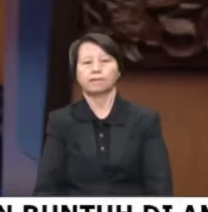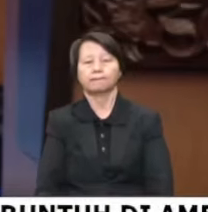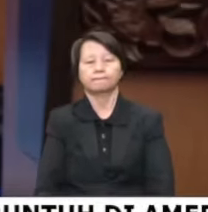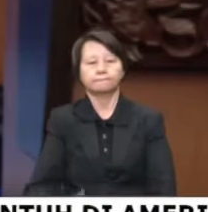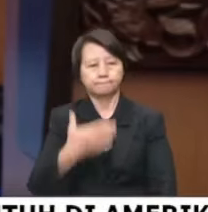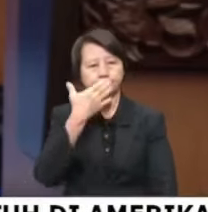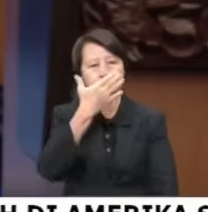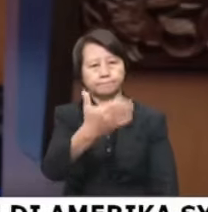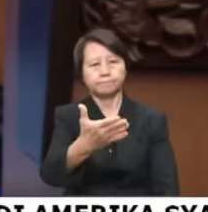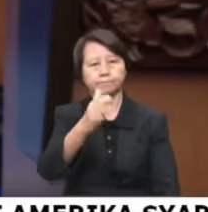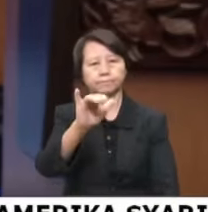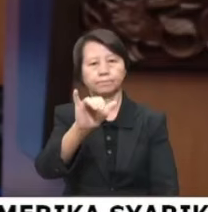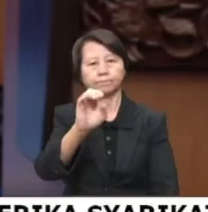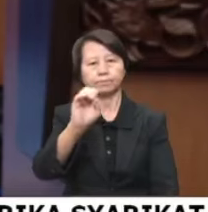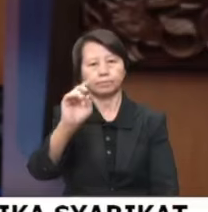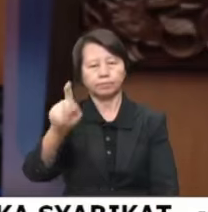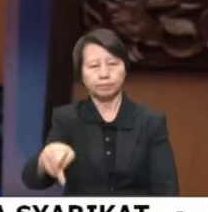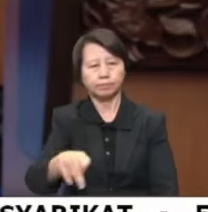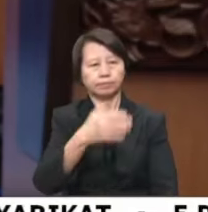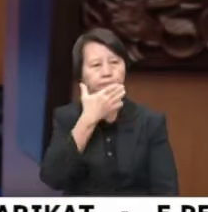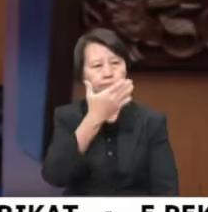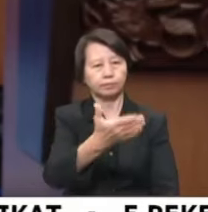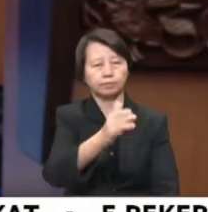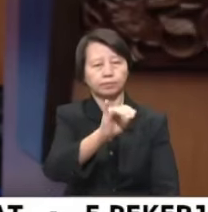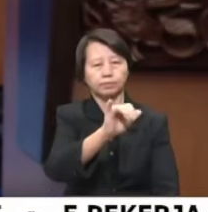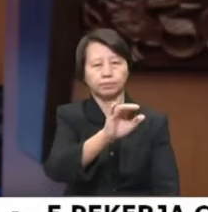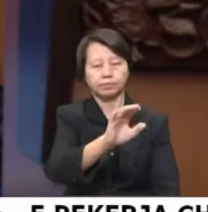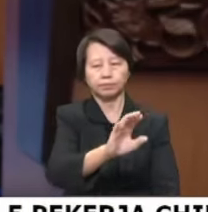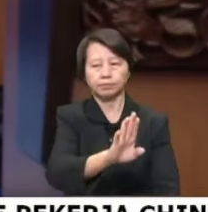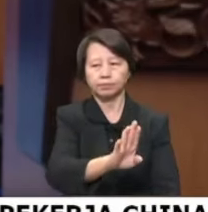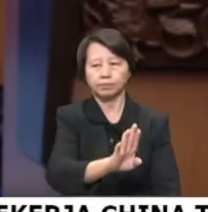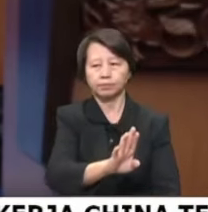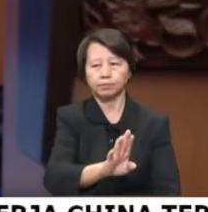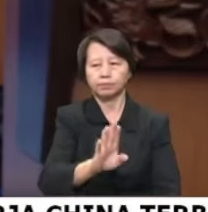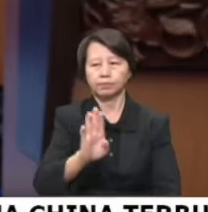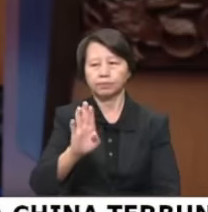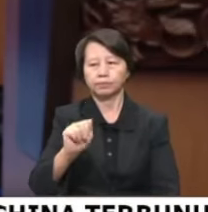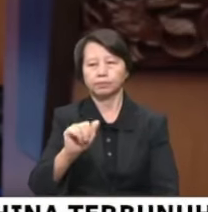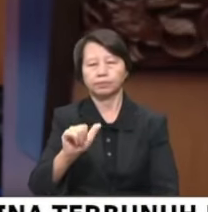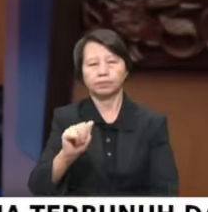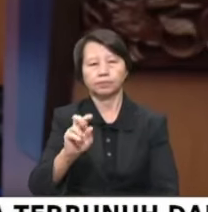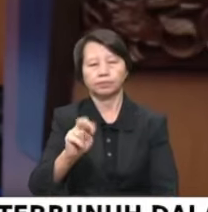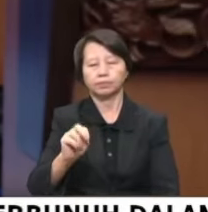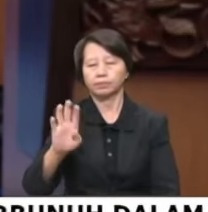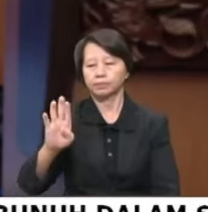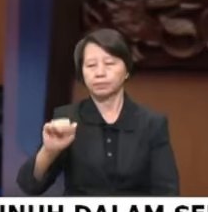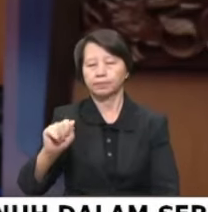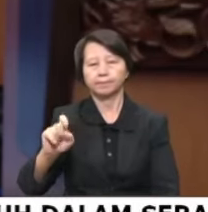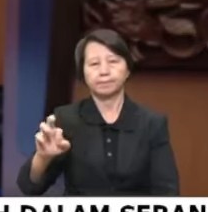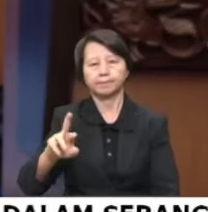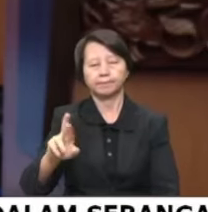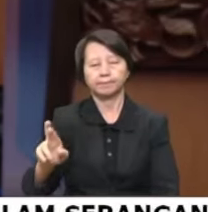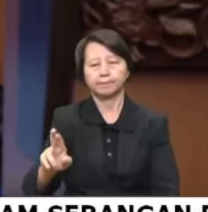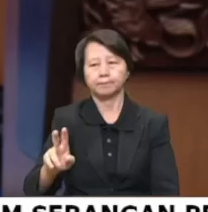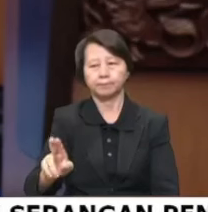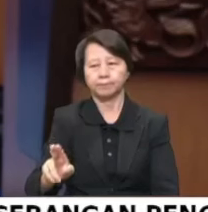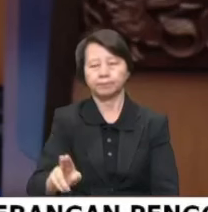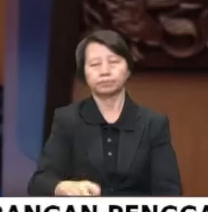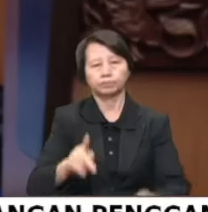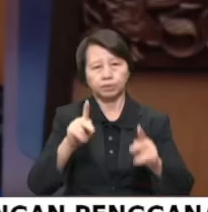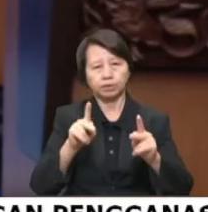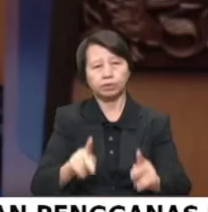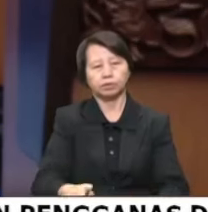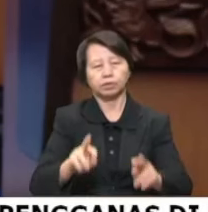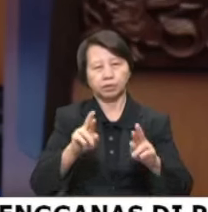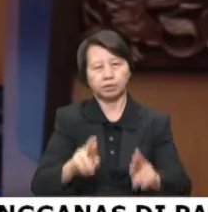Terima kasih Puan Yang Pertua, terima kasih Yang Berhormat Bayang Baru. Rakyat yang merasakan pendapatan isi rumah mereka berada di bawah